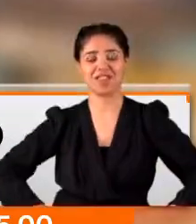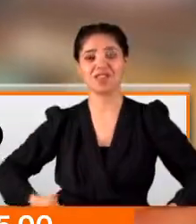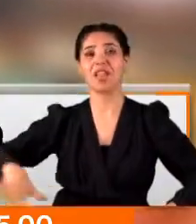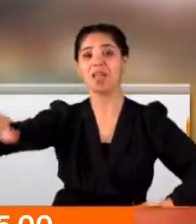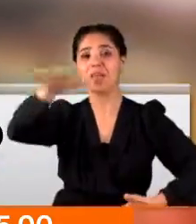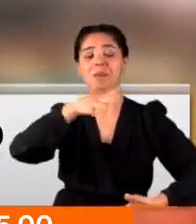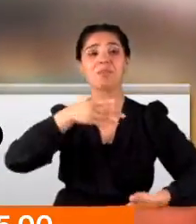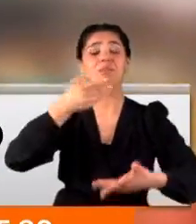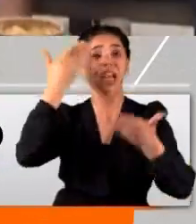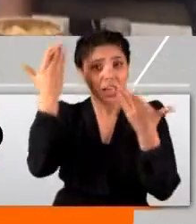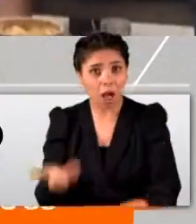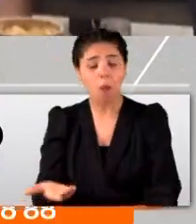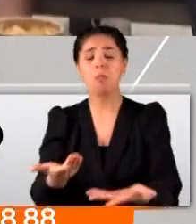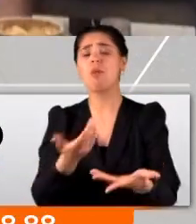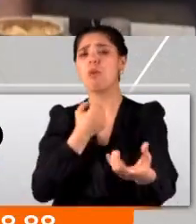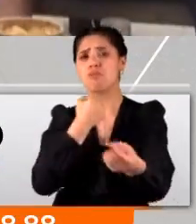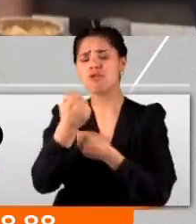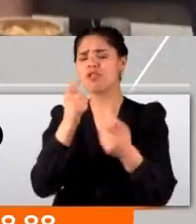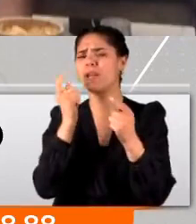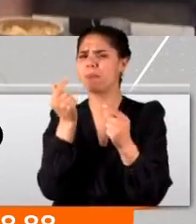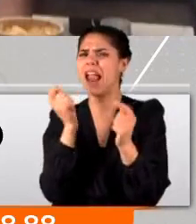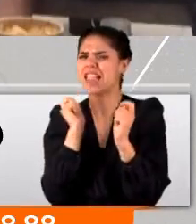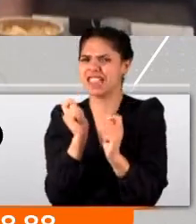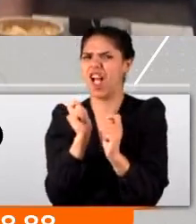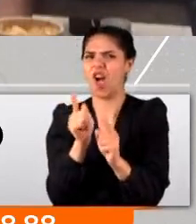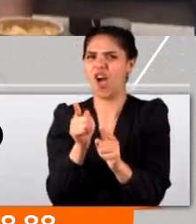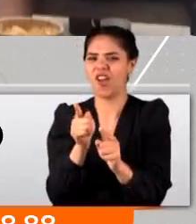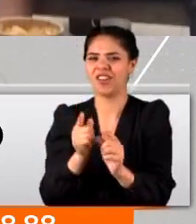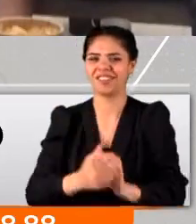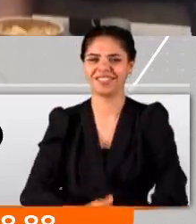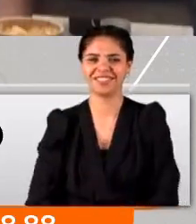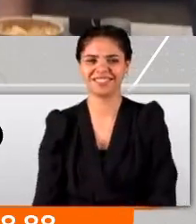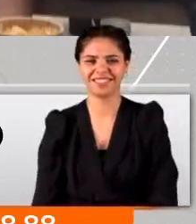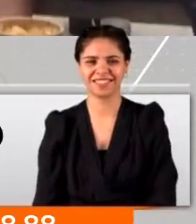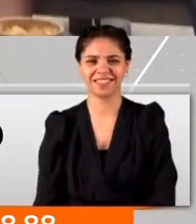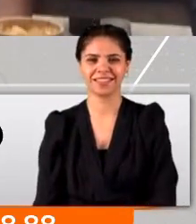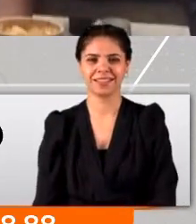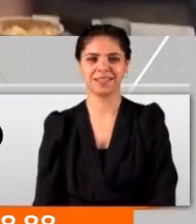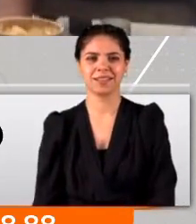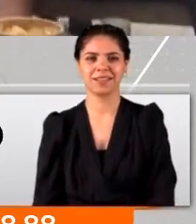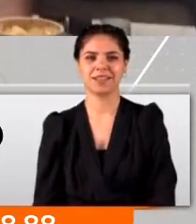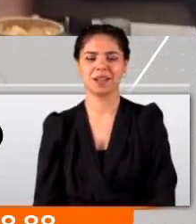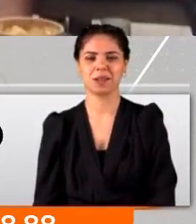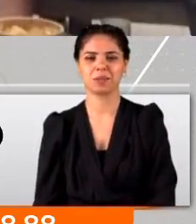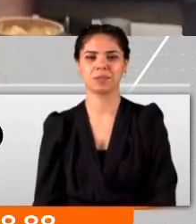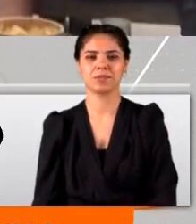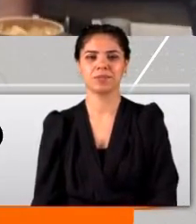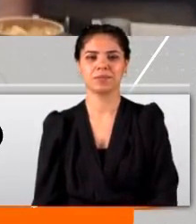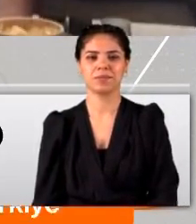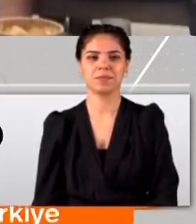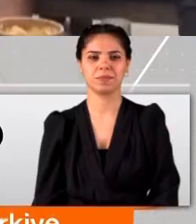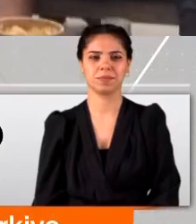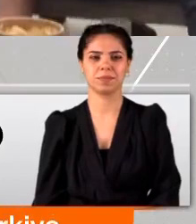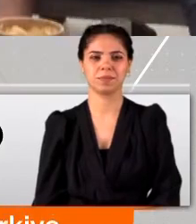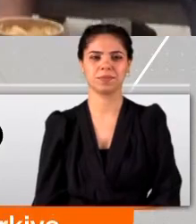etmek kolay olmadı aslında. Saat 10'da anlaştıydık ama hepimiz 15 dakika sonra geldik. Bu saat 10'da gelmiş. Onu tabii biz ayarladık